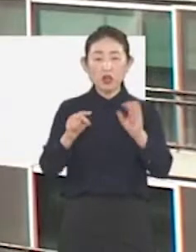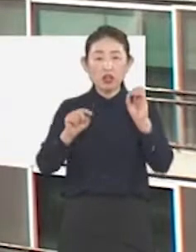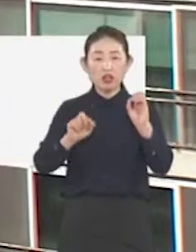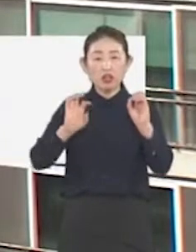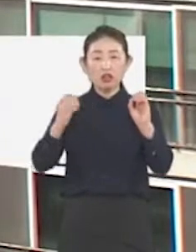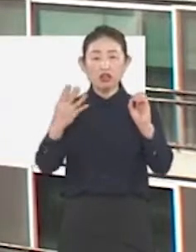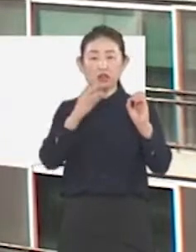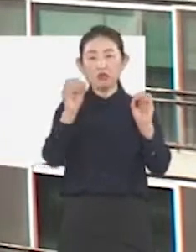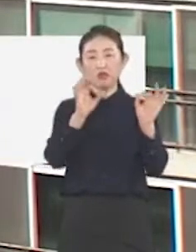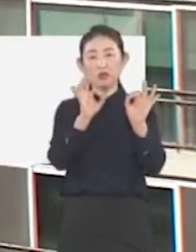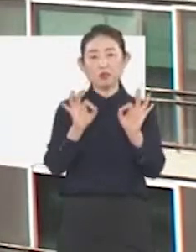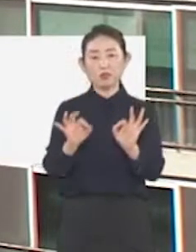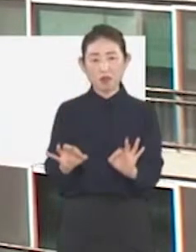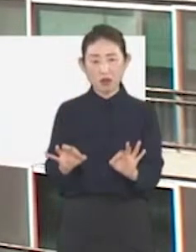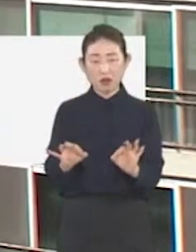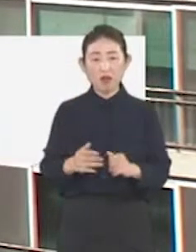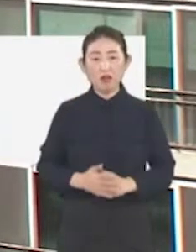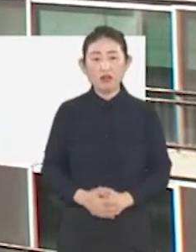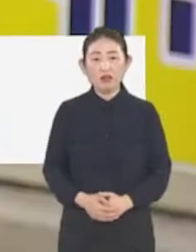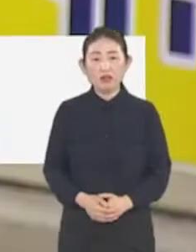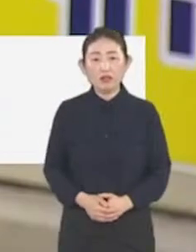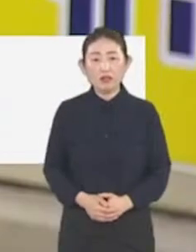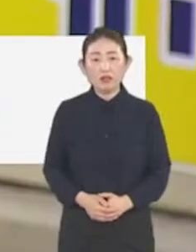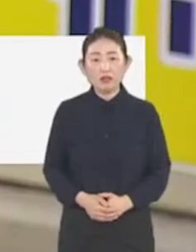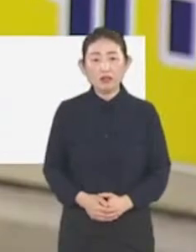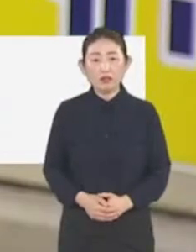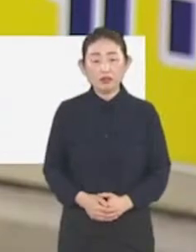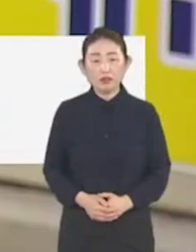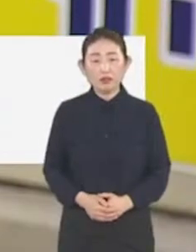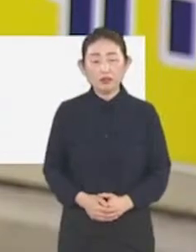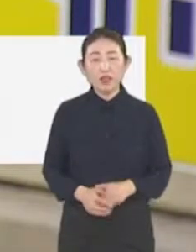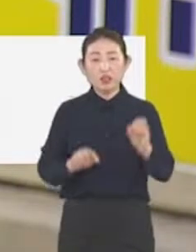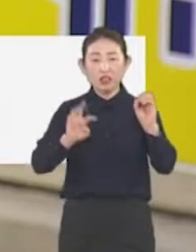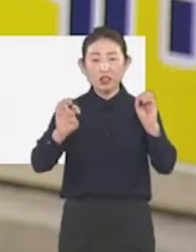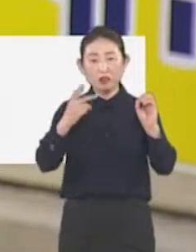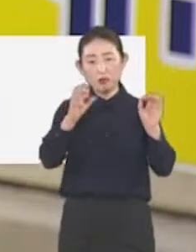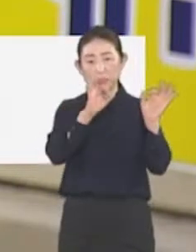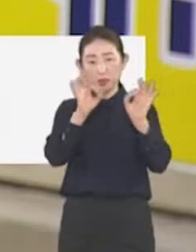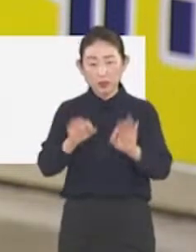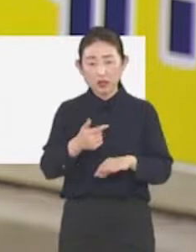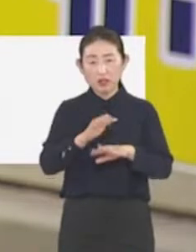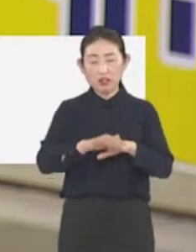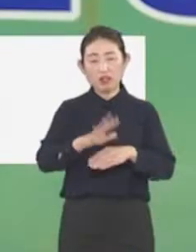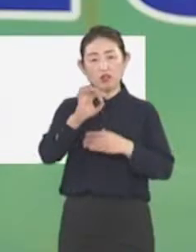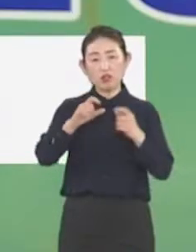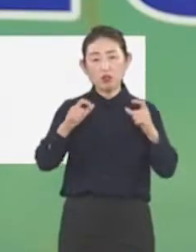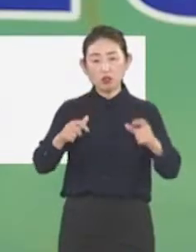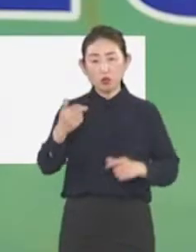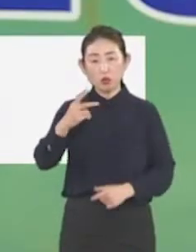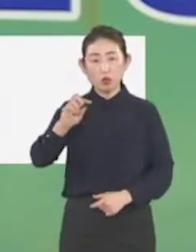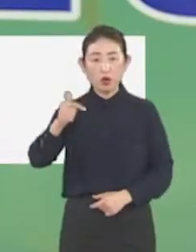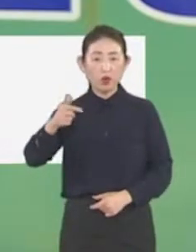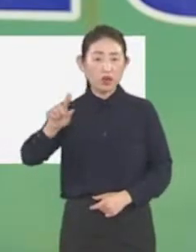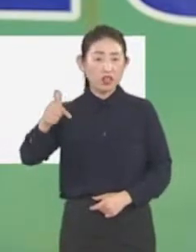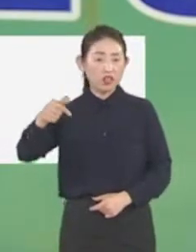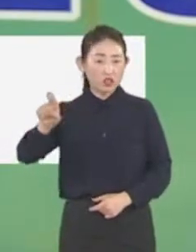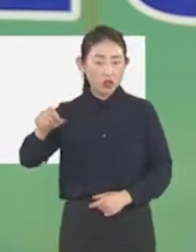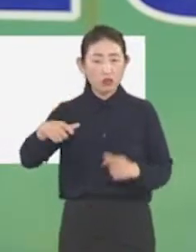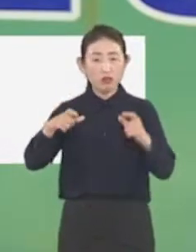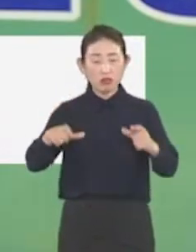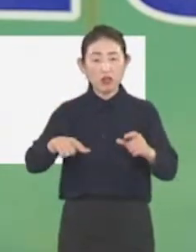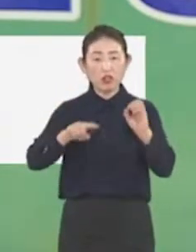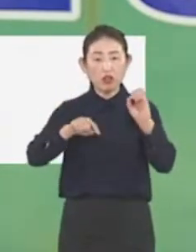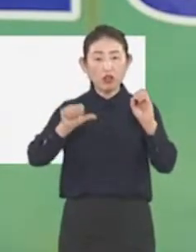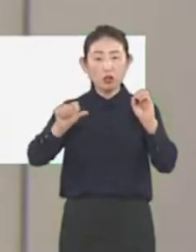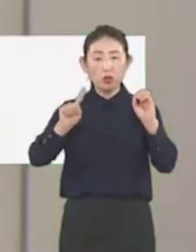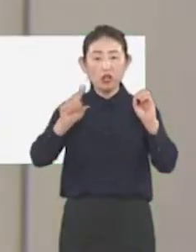0.04% 포인트 더 떨어진 0.32% 하락했고 대전은 서구가 도한 관저도 중심으로